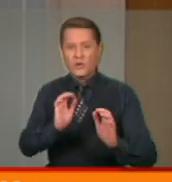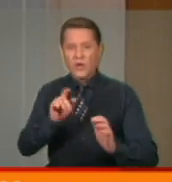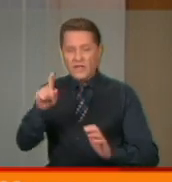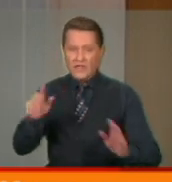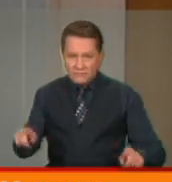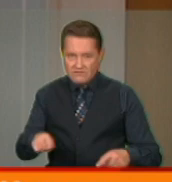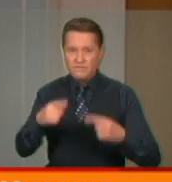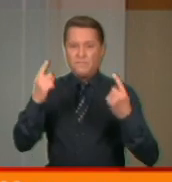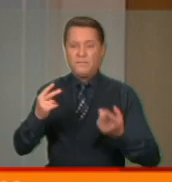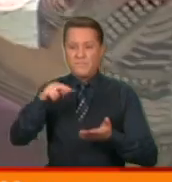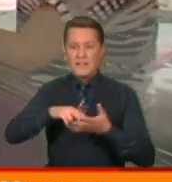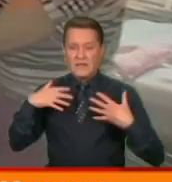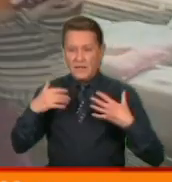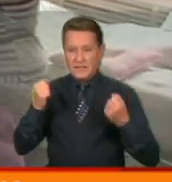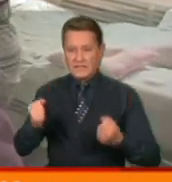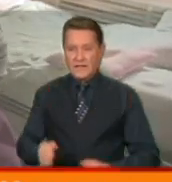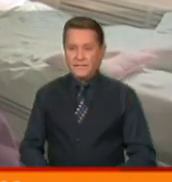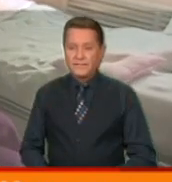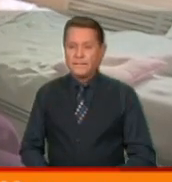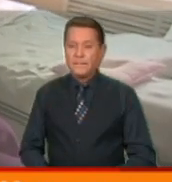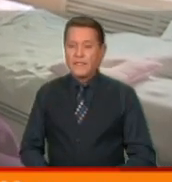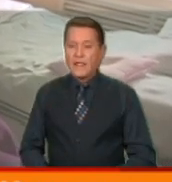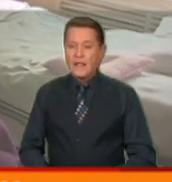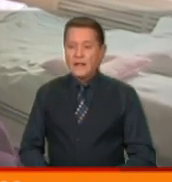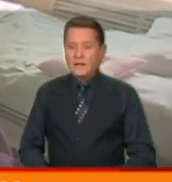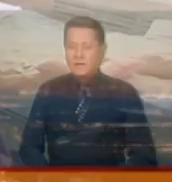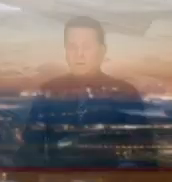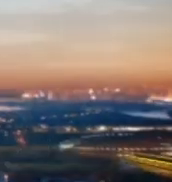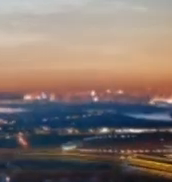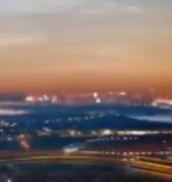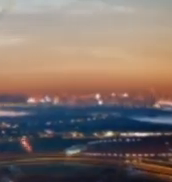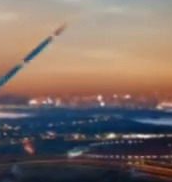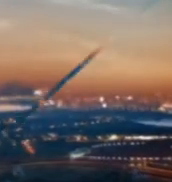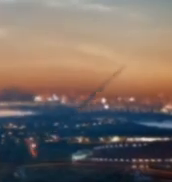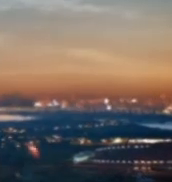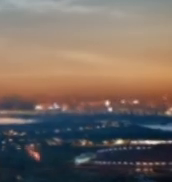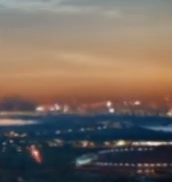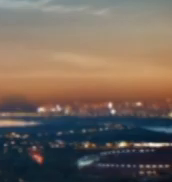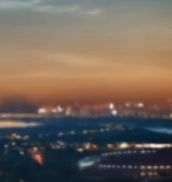підійметься, він пробудеться, я впевнена. Ольга Кучер та Дмитро Волошко, програма «Вікна», СТБ.